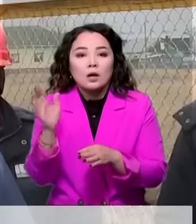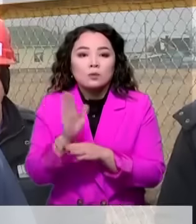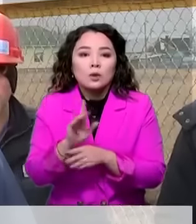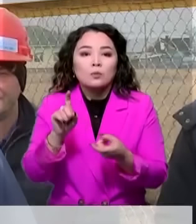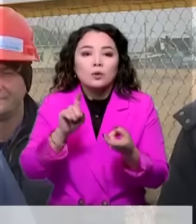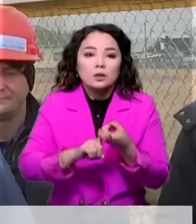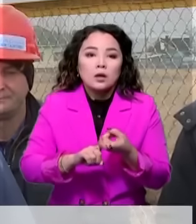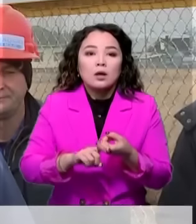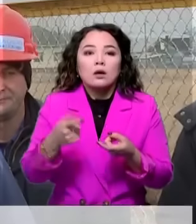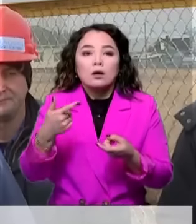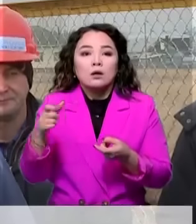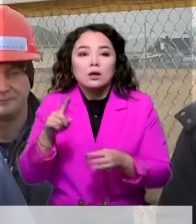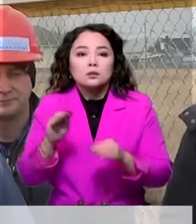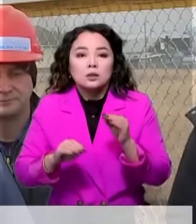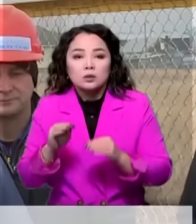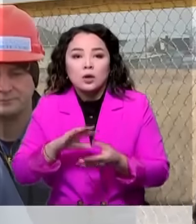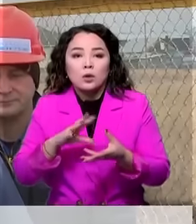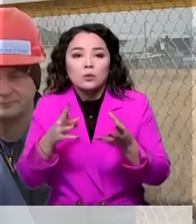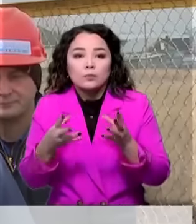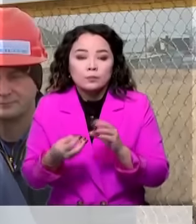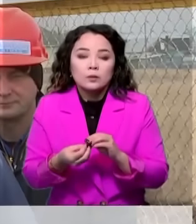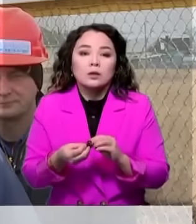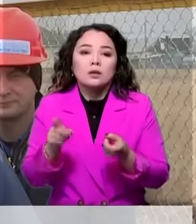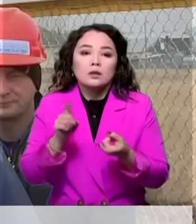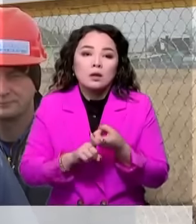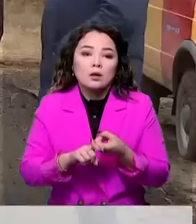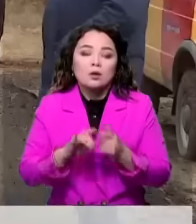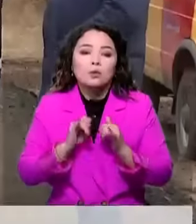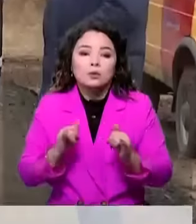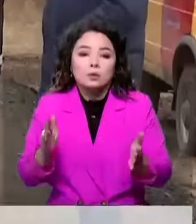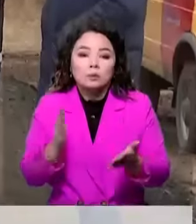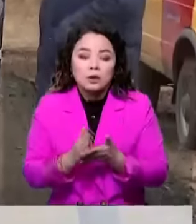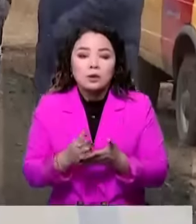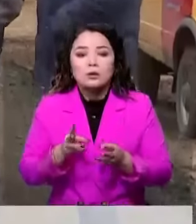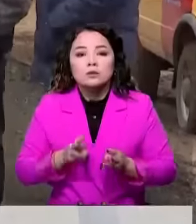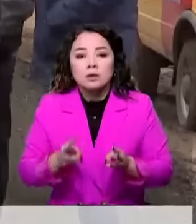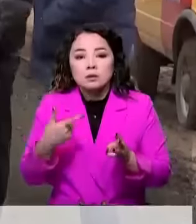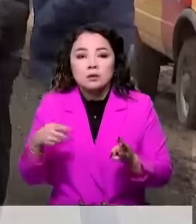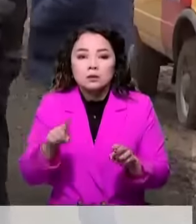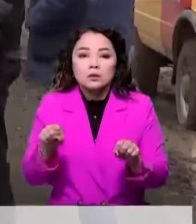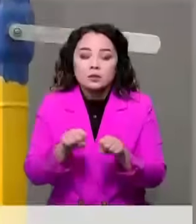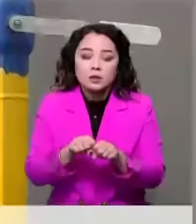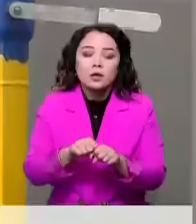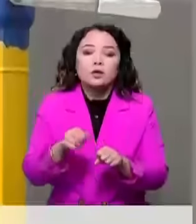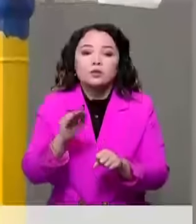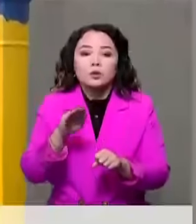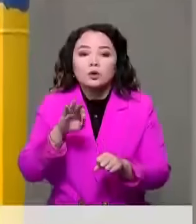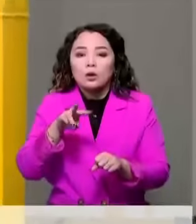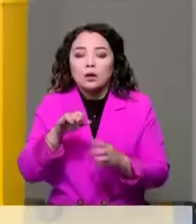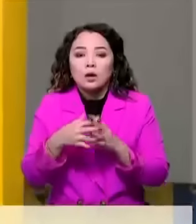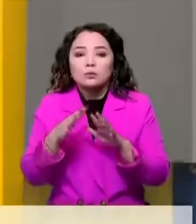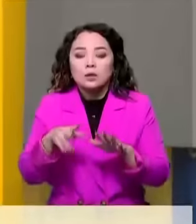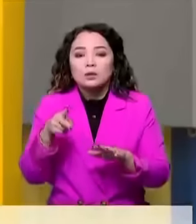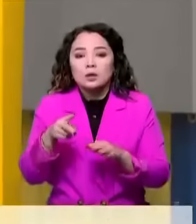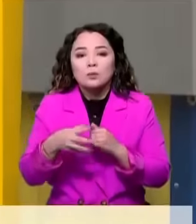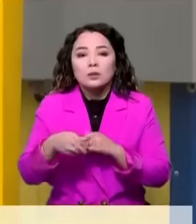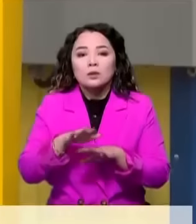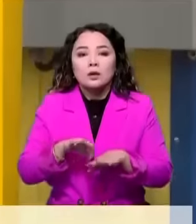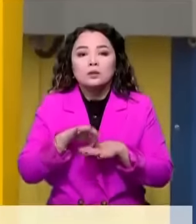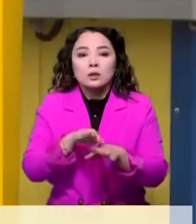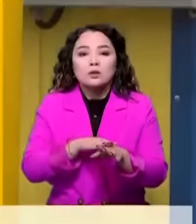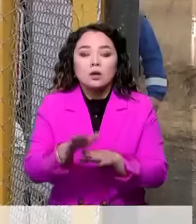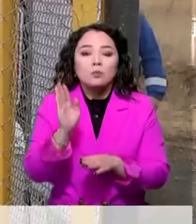бойынша газдандыру көлемі Қазақстанда артып жатыр. Көгілдір отын жыл соңына дейін Жібек жол ауылындағы 2000 аулаға